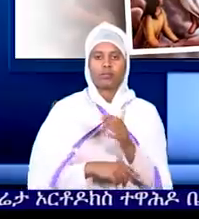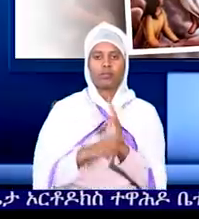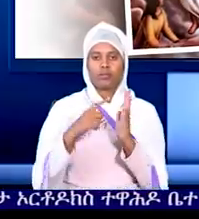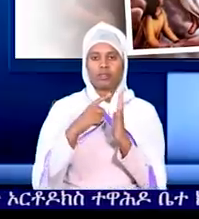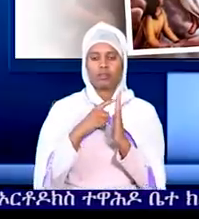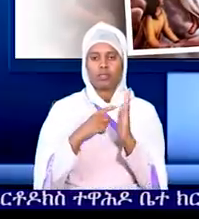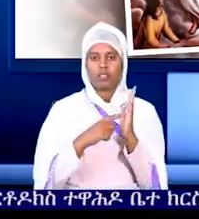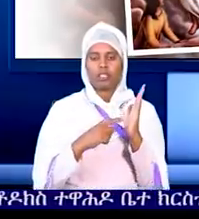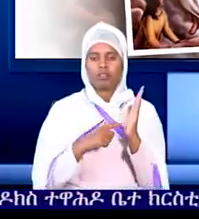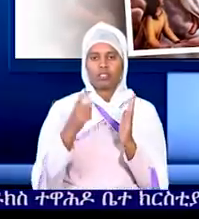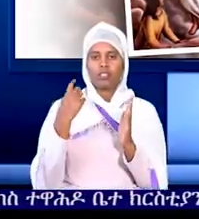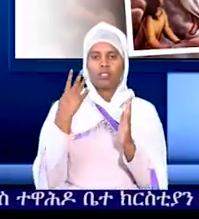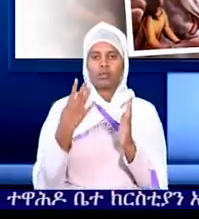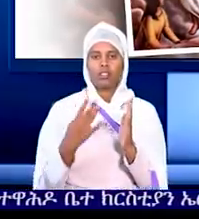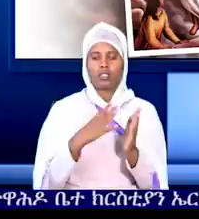በለ። ኣብ ጠቕሲ